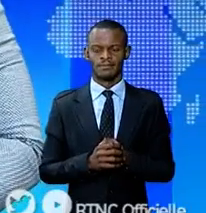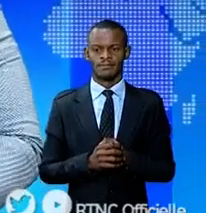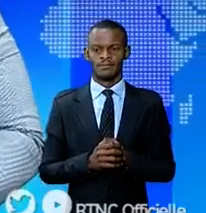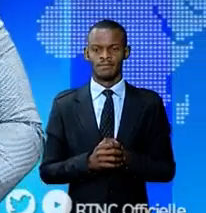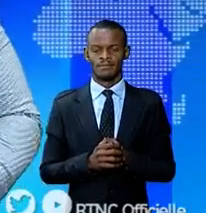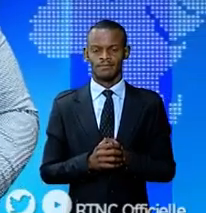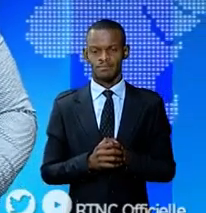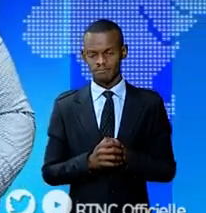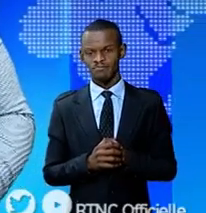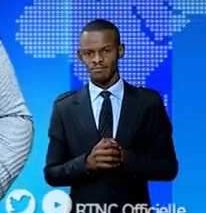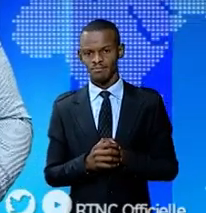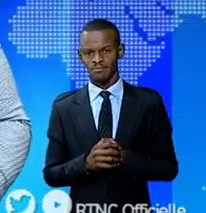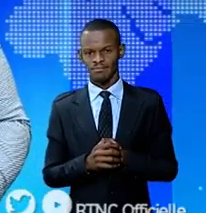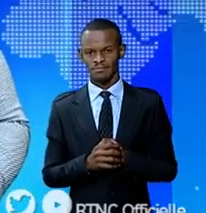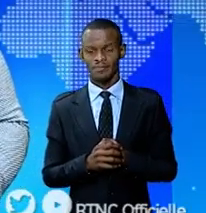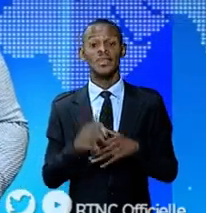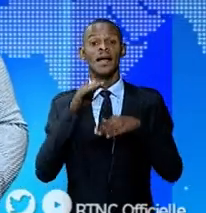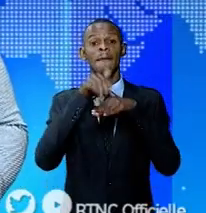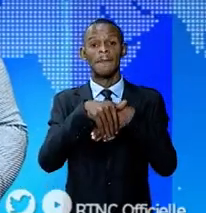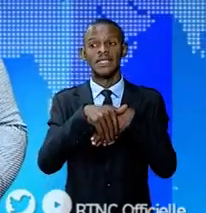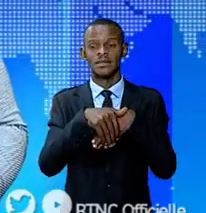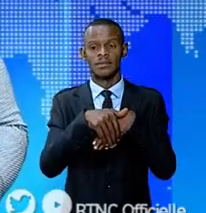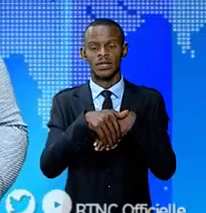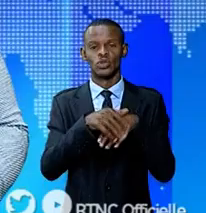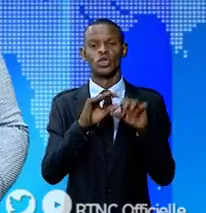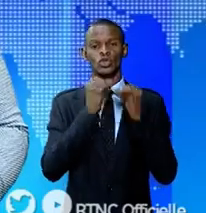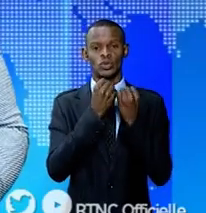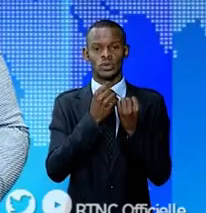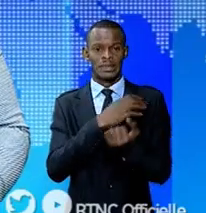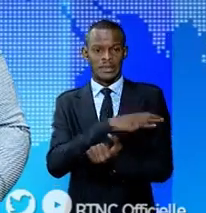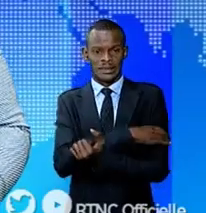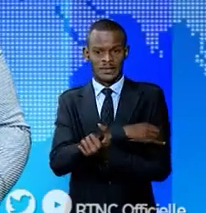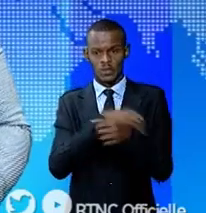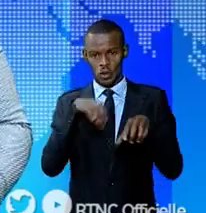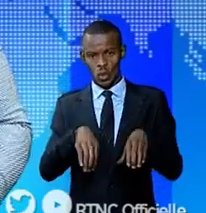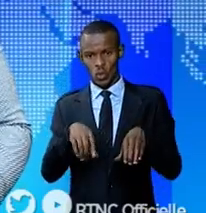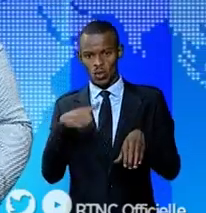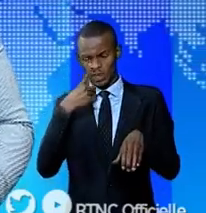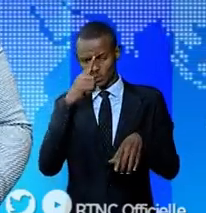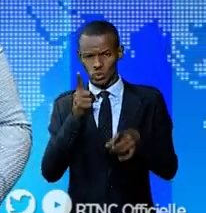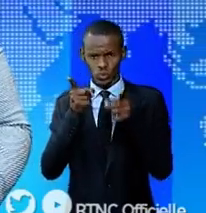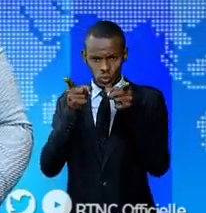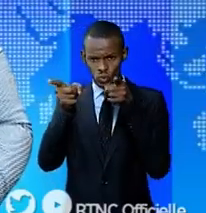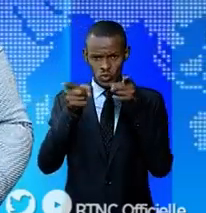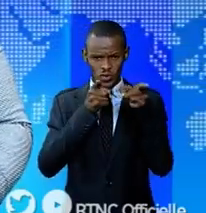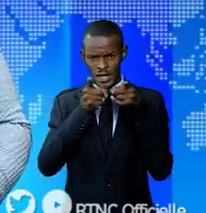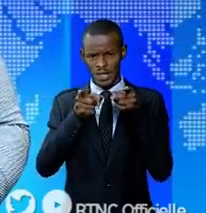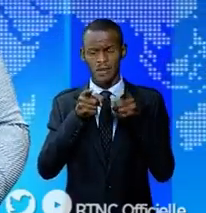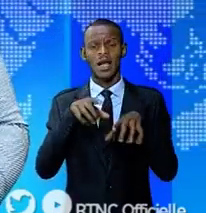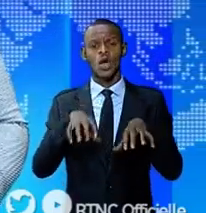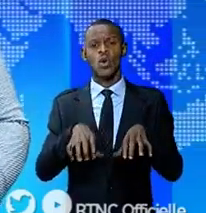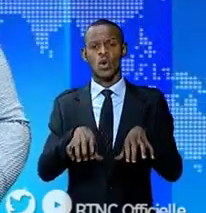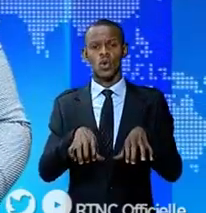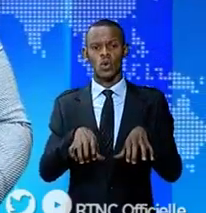La participation citoyenne de la société civile congolaise à la gouvernance en République démocratique du Congo vient d'atteindre la phase de la capacitation